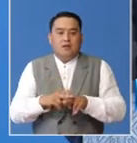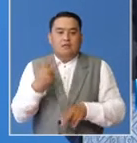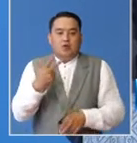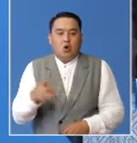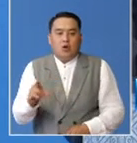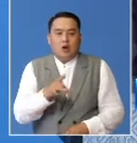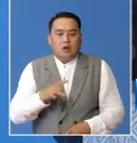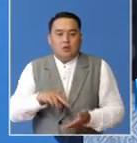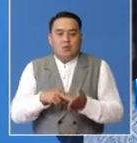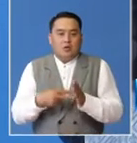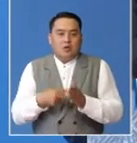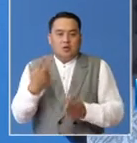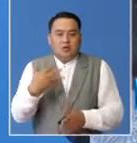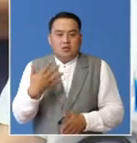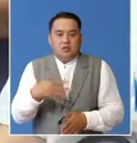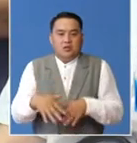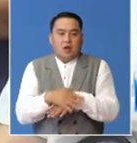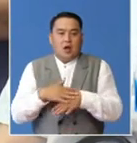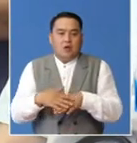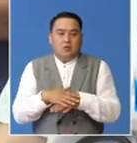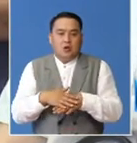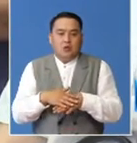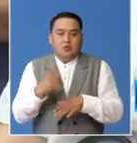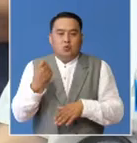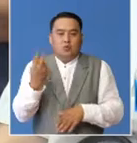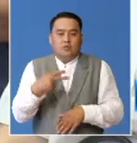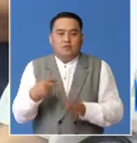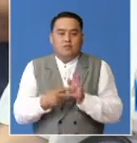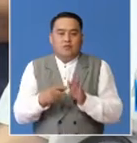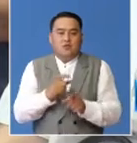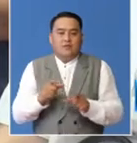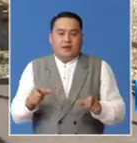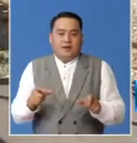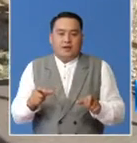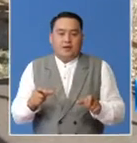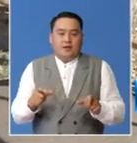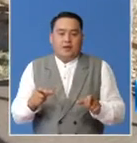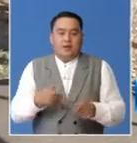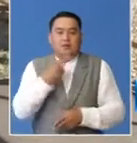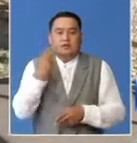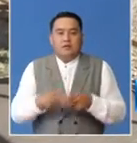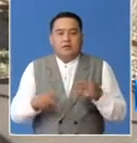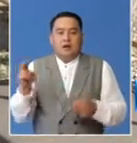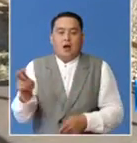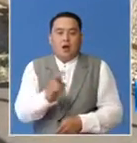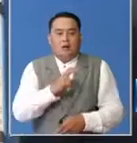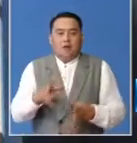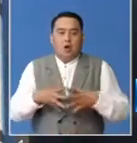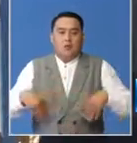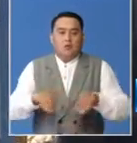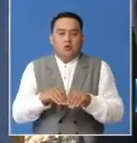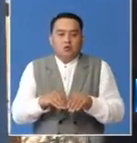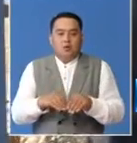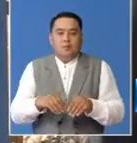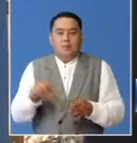районах планируется газифицировать 50 населенных пунктов с населением 128 тысяч человек. По завершению объезда члены общественного